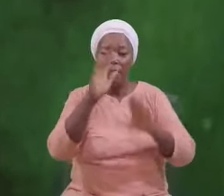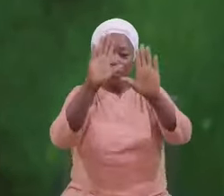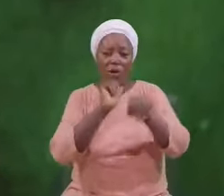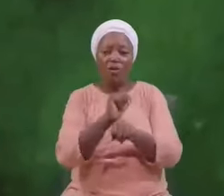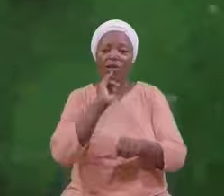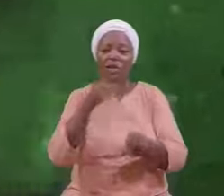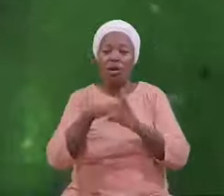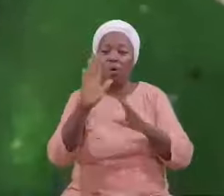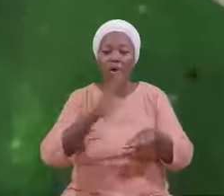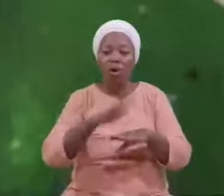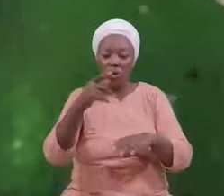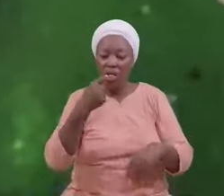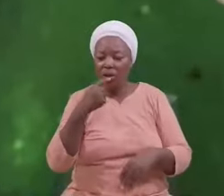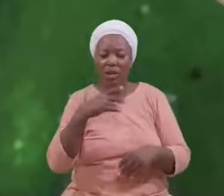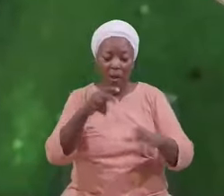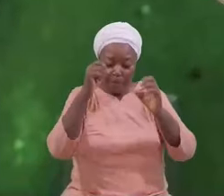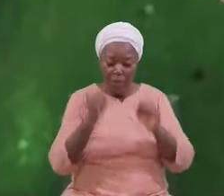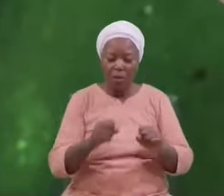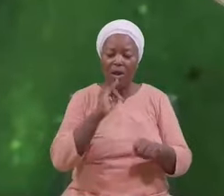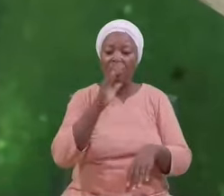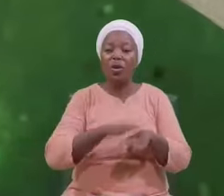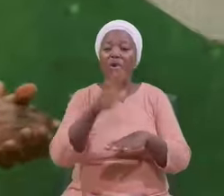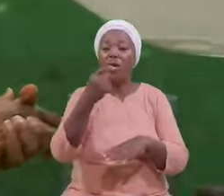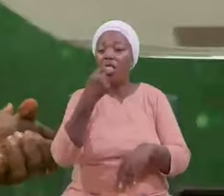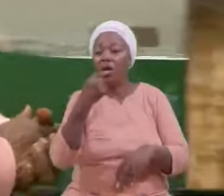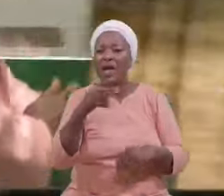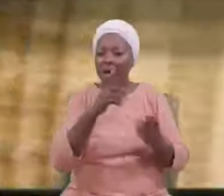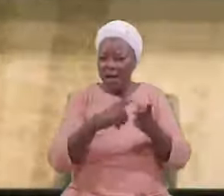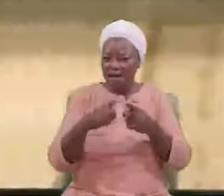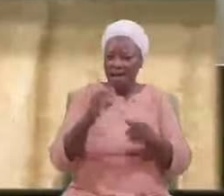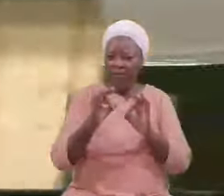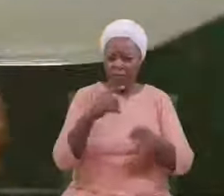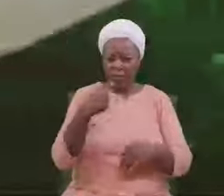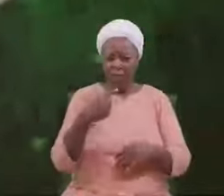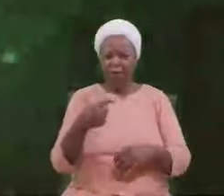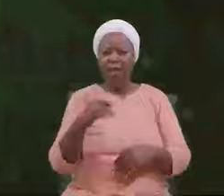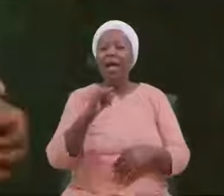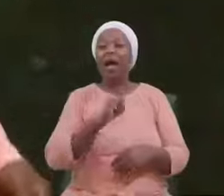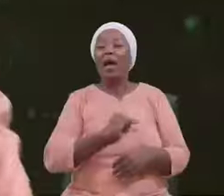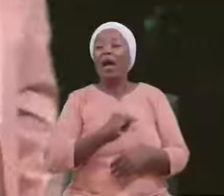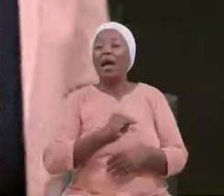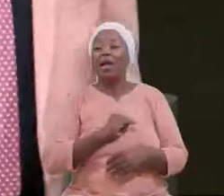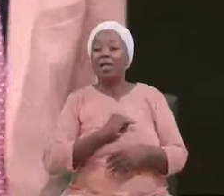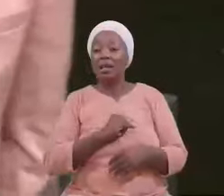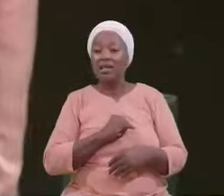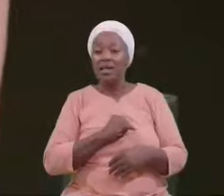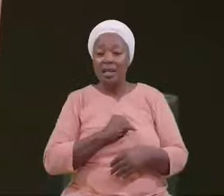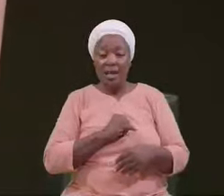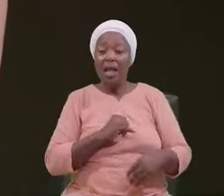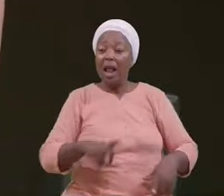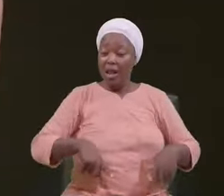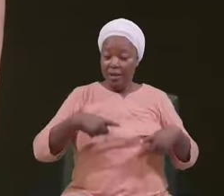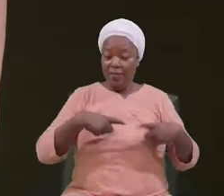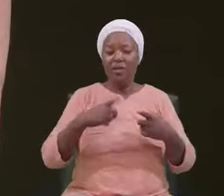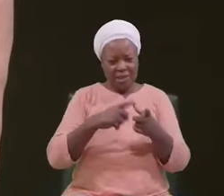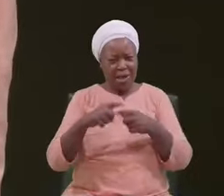dans votre langue. Le pouvoir, c'est dans votre langue. Et si vous dites que je vis, vous allez vivre.